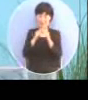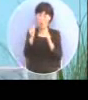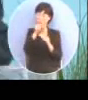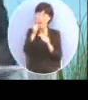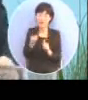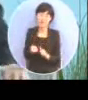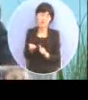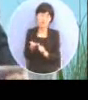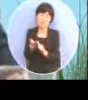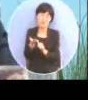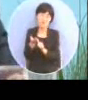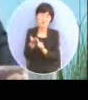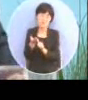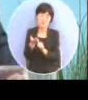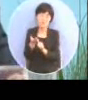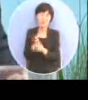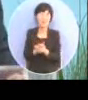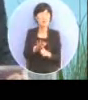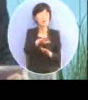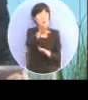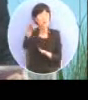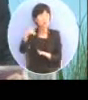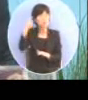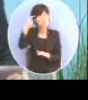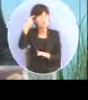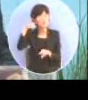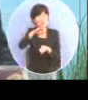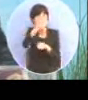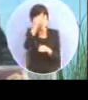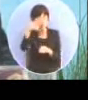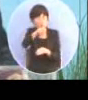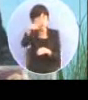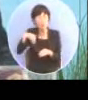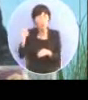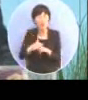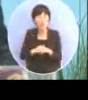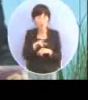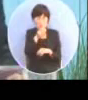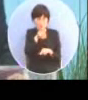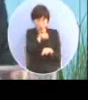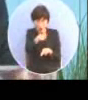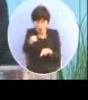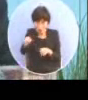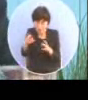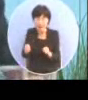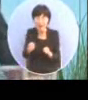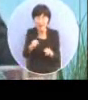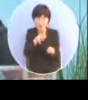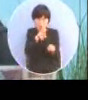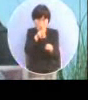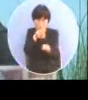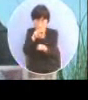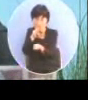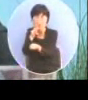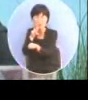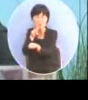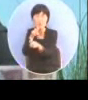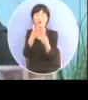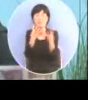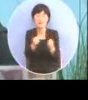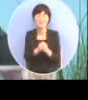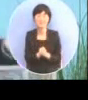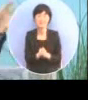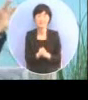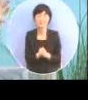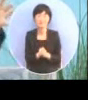Ở trong nhà nuôi mèo phải không? Bây giờ chắc các bạn không tưởng tượng được đâu, ngày xưa đó nó rất nhiều chuột mà nhà thì